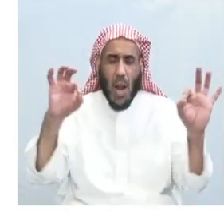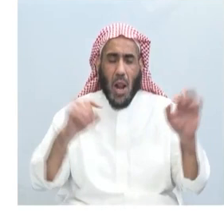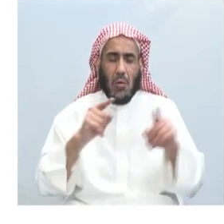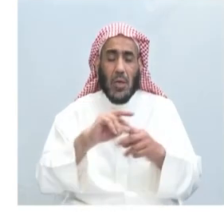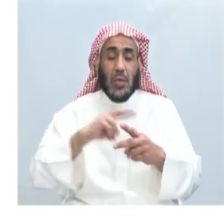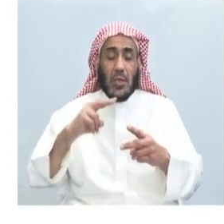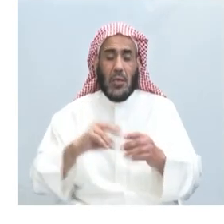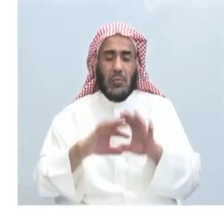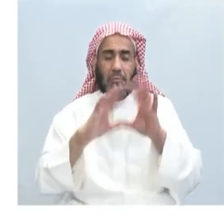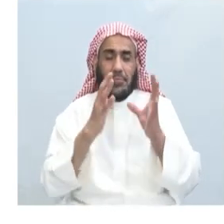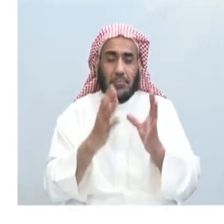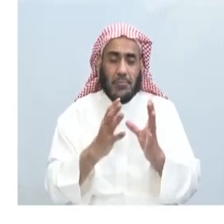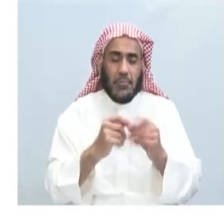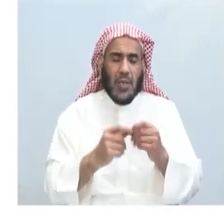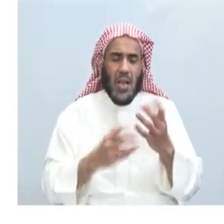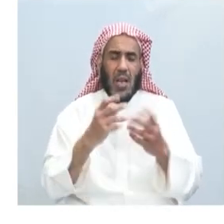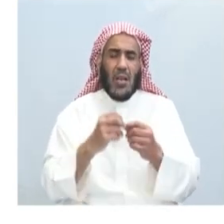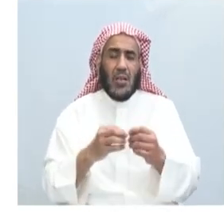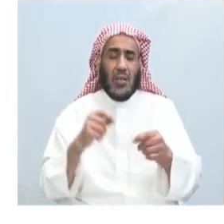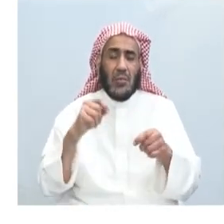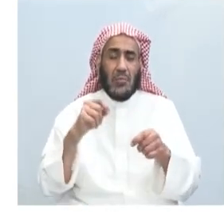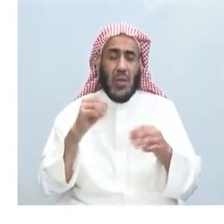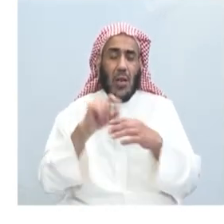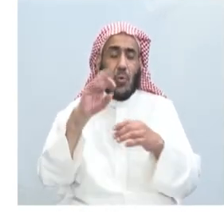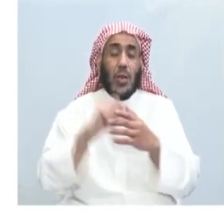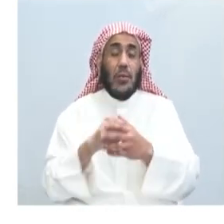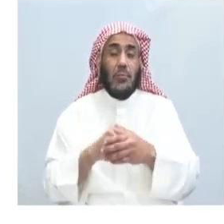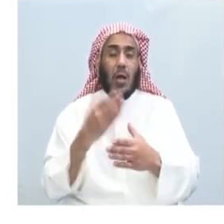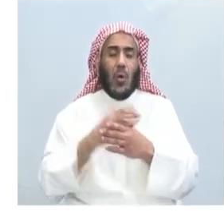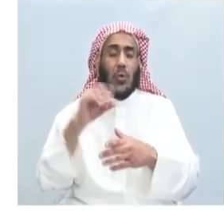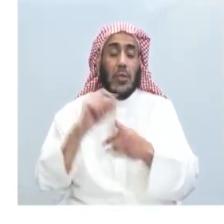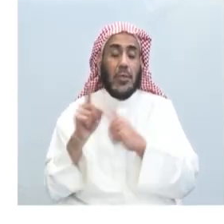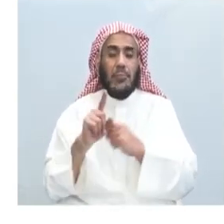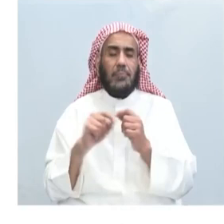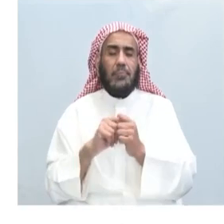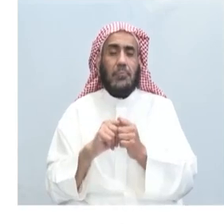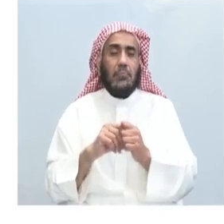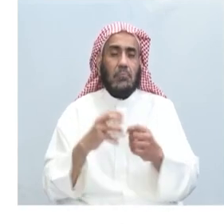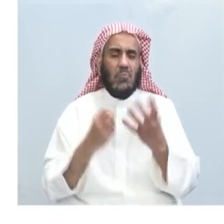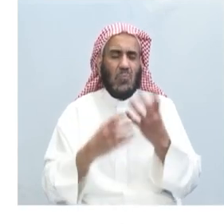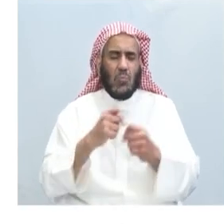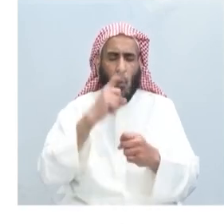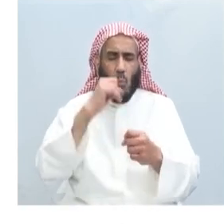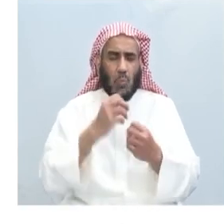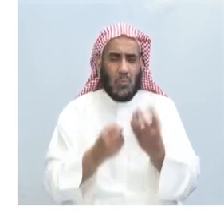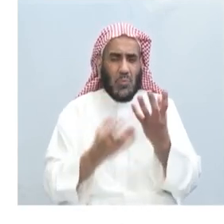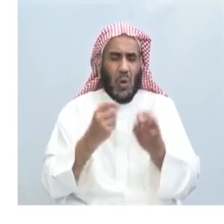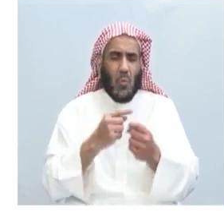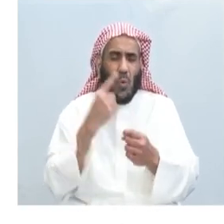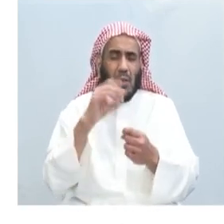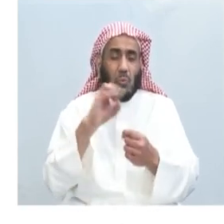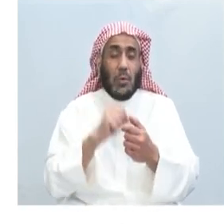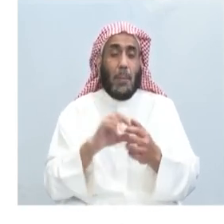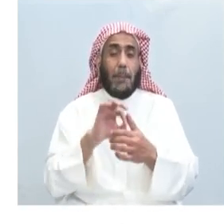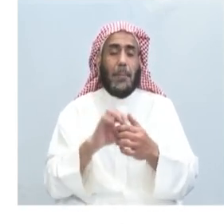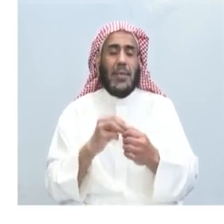لتغيرات الحاله حراره التبخر المولاري او الدلتا اتش فاب هي الحراره اللازمه لتبخر واحد مول